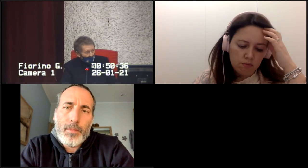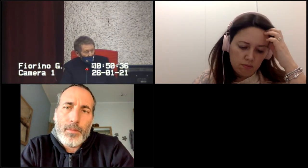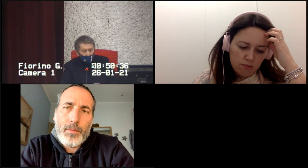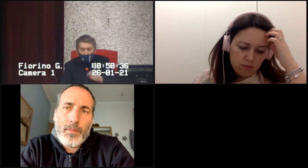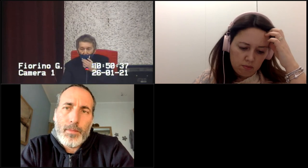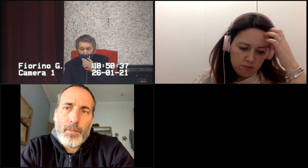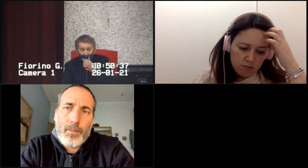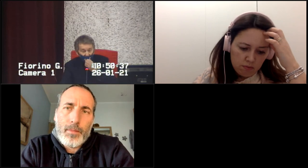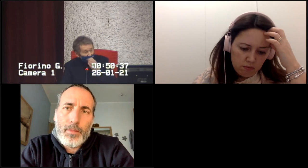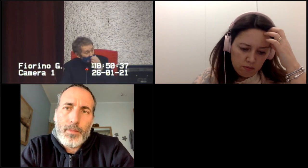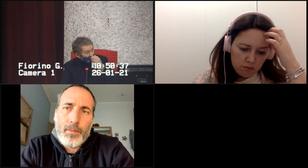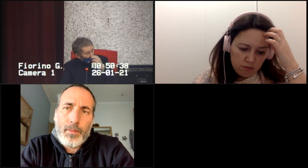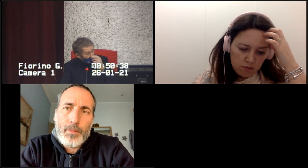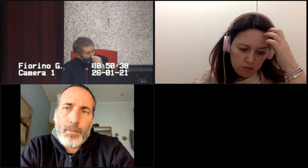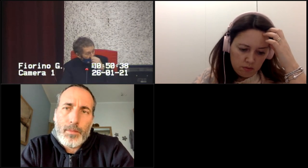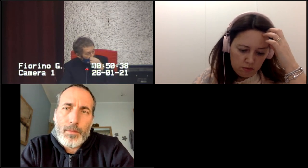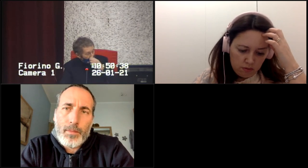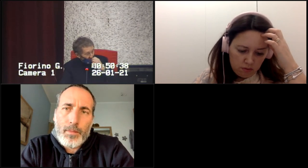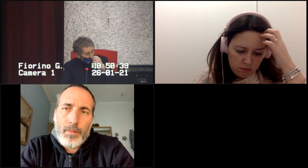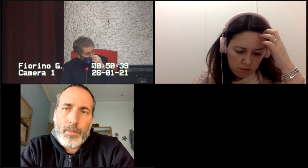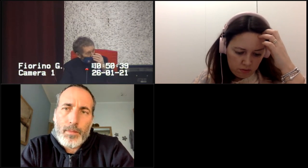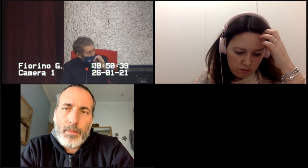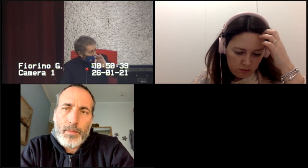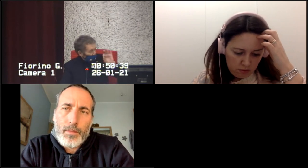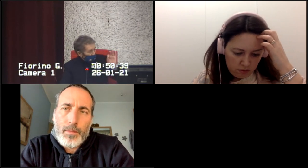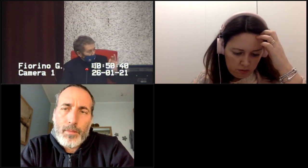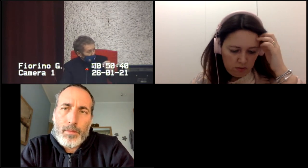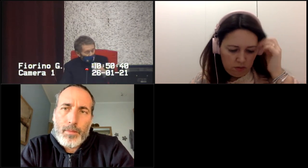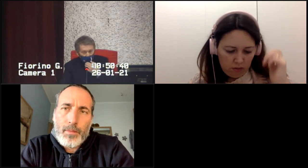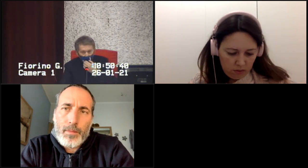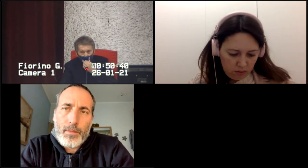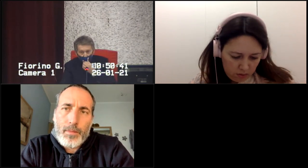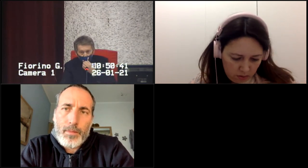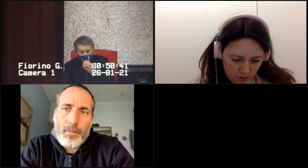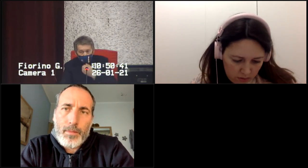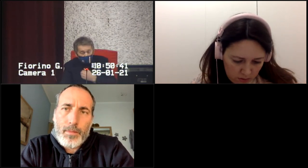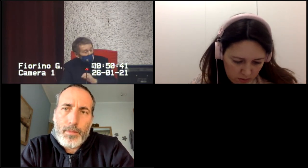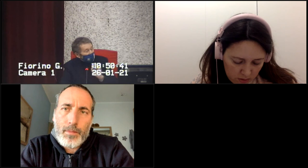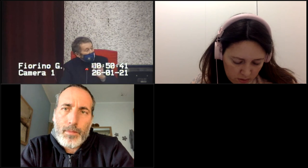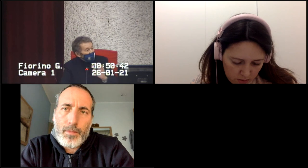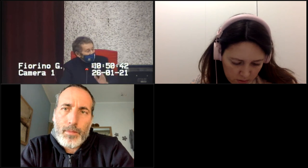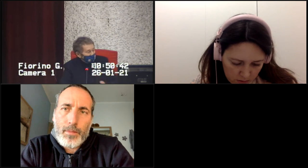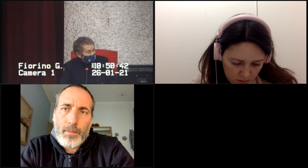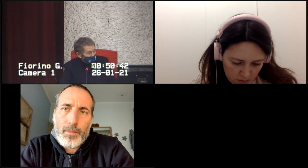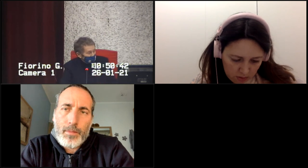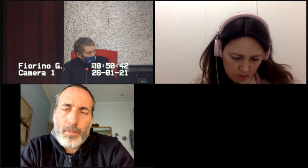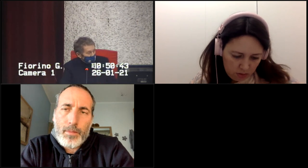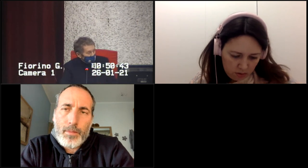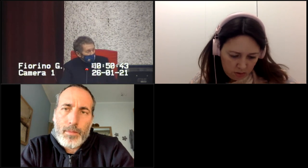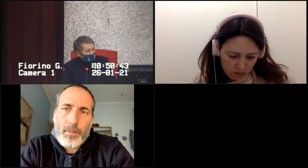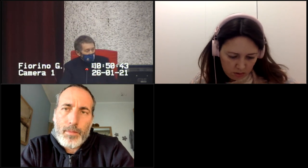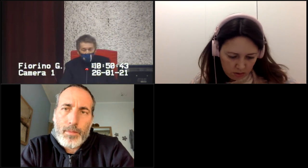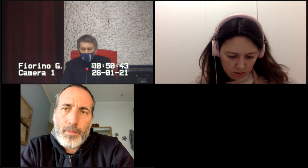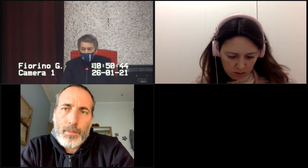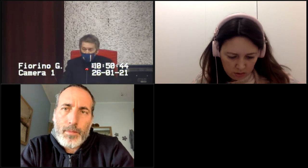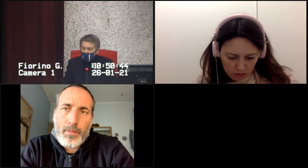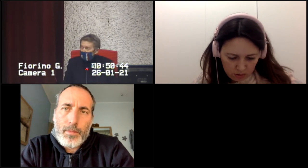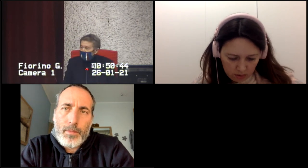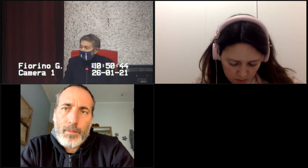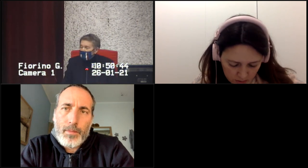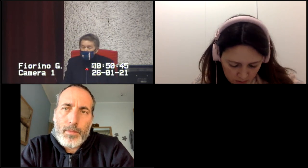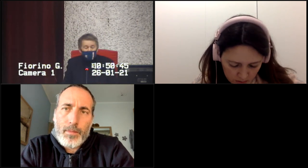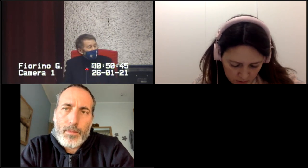mozione. A distanza di qualche giorno, così abbiamo un quadro molto preciso, proprio per evitare che questa